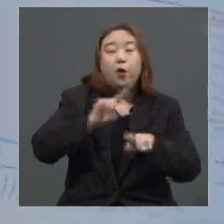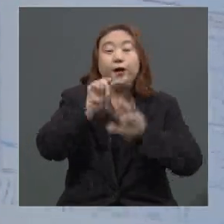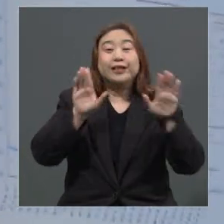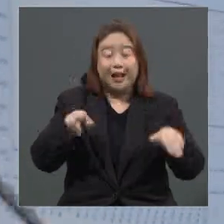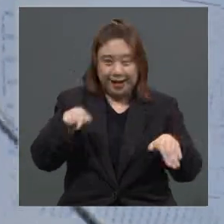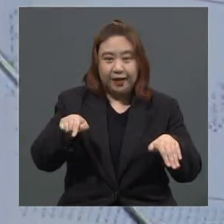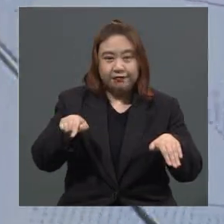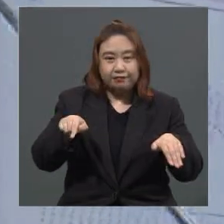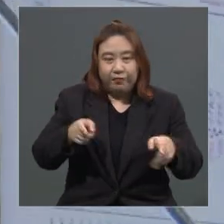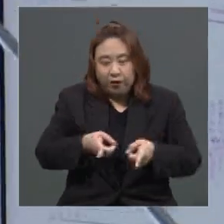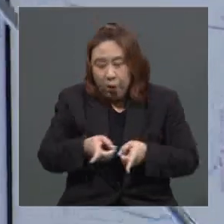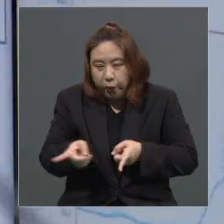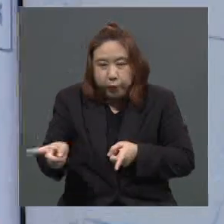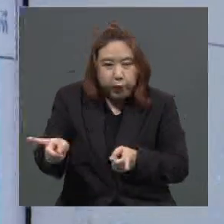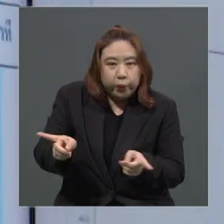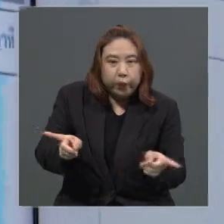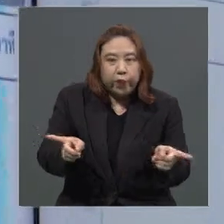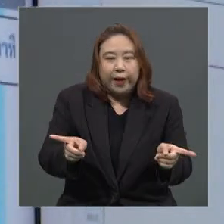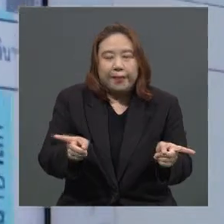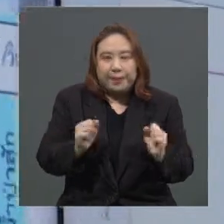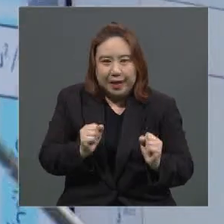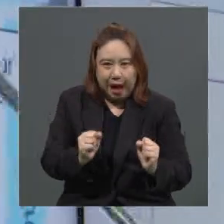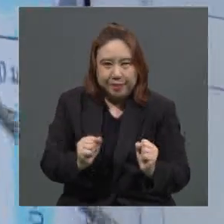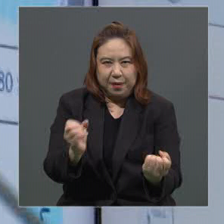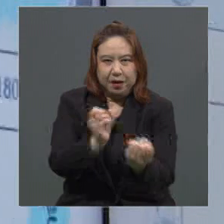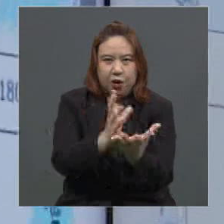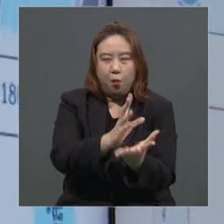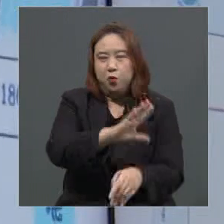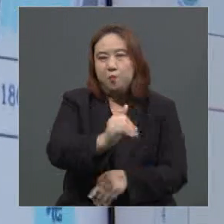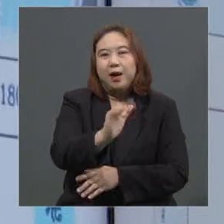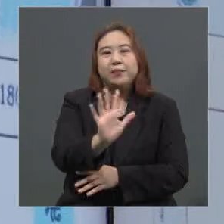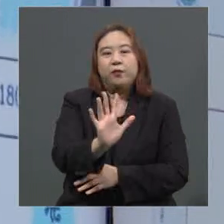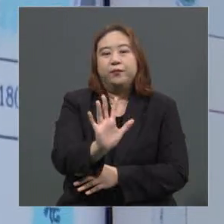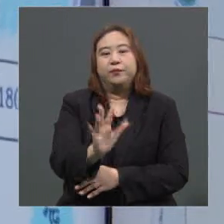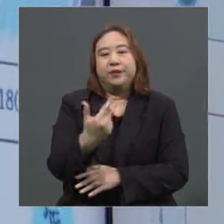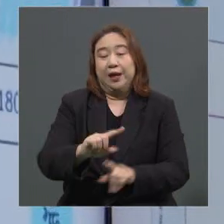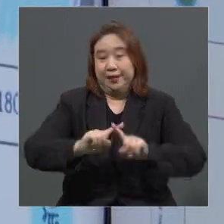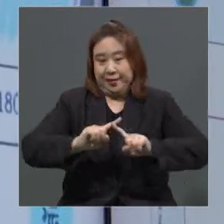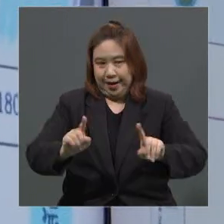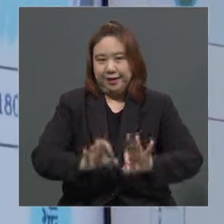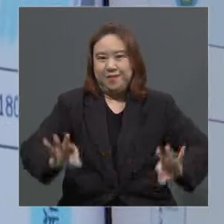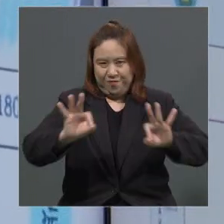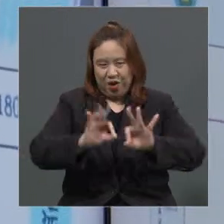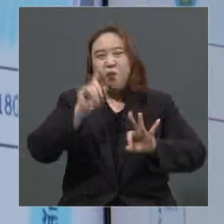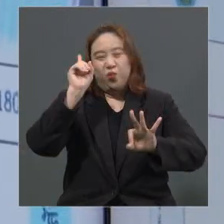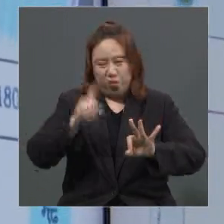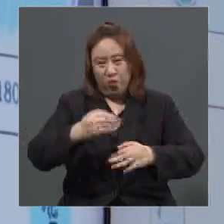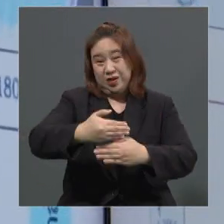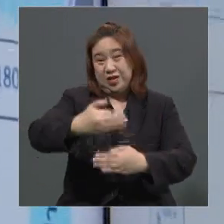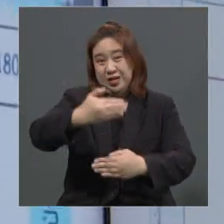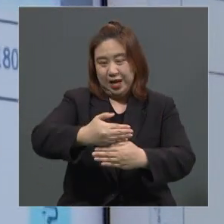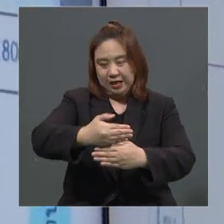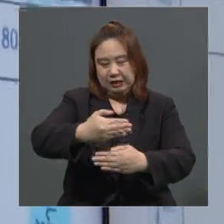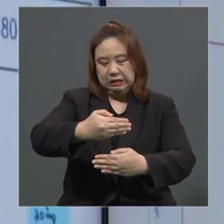ให้เข้าโดยยังไม่มีผลกระทบต่อพื้นที่ข้างในนะครับแต่ทีนี้นั้นครับยังต้องมีความจำเป็นในการเพิ่มการระบายท้ายเขื่อนเจ้